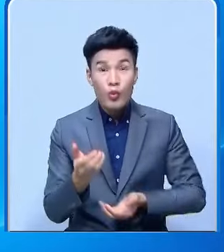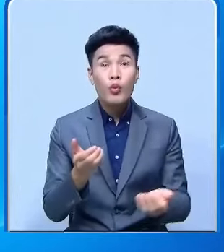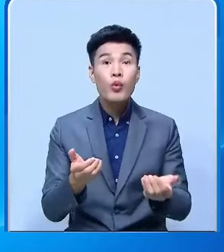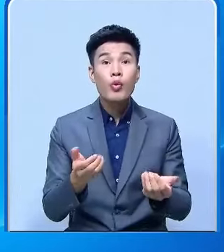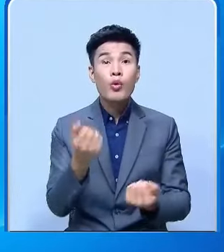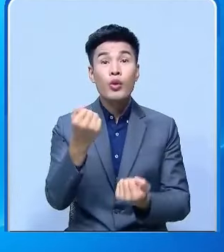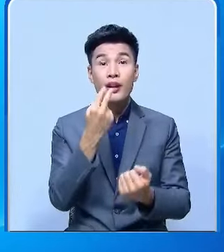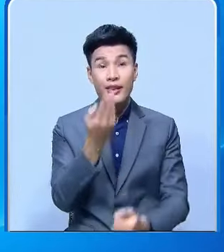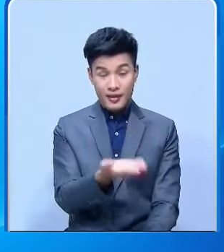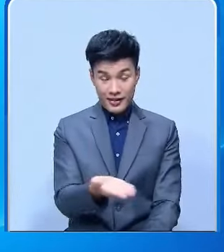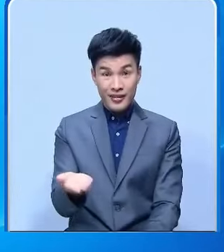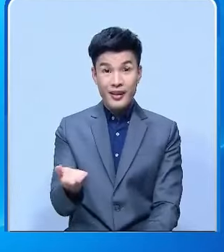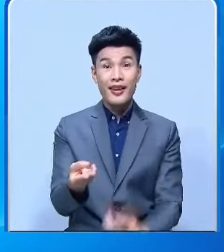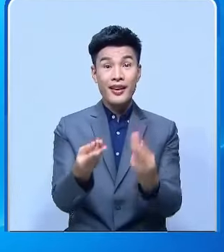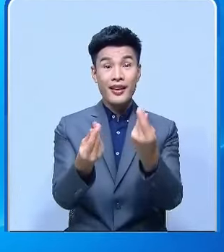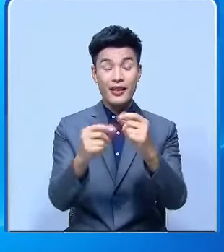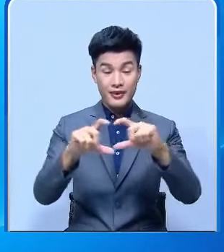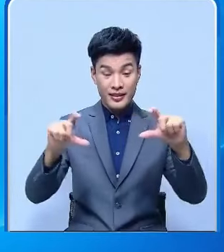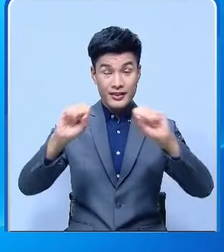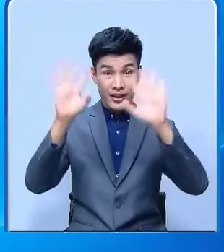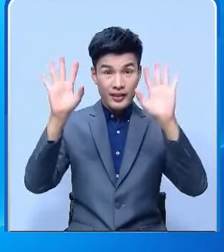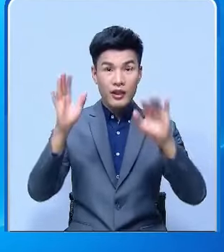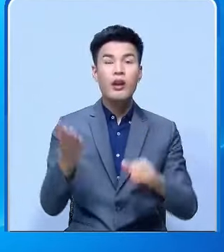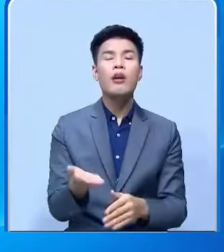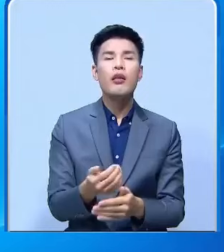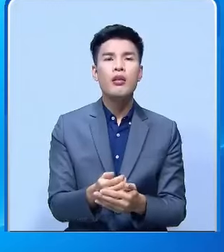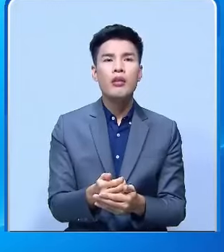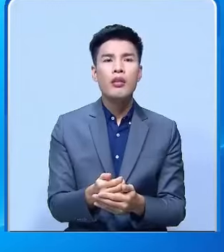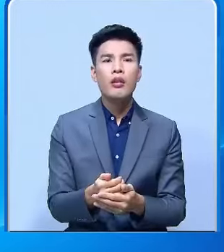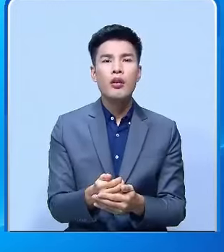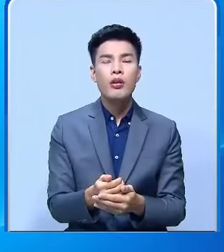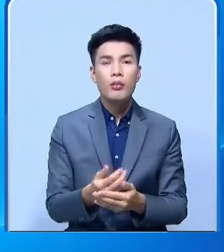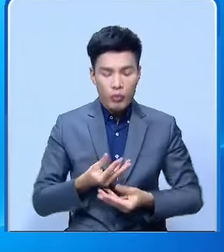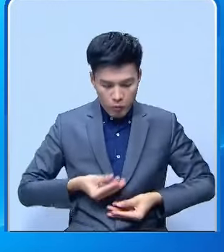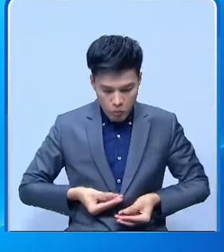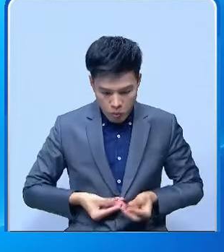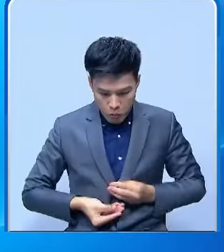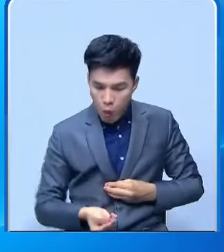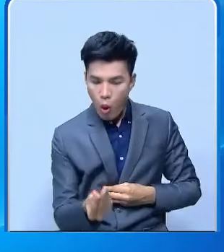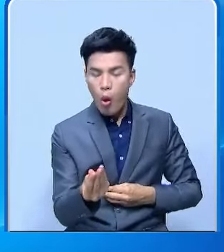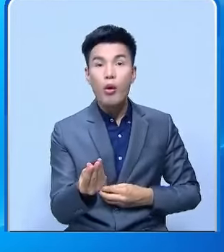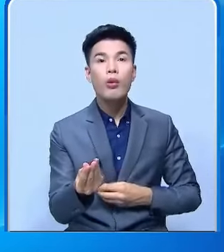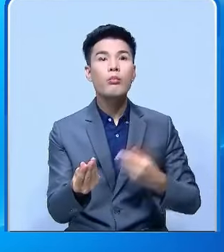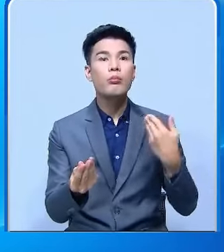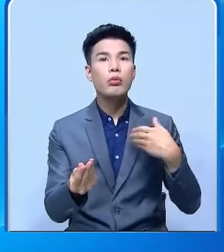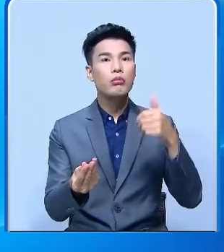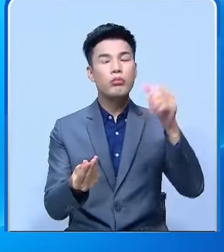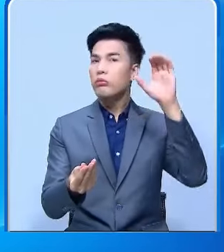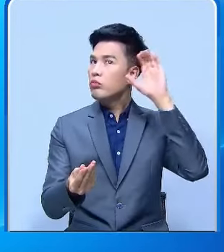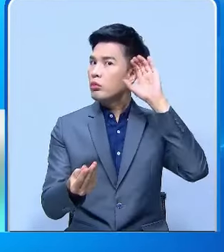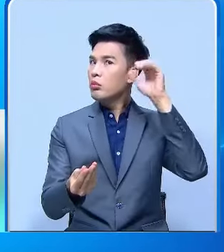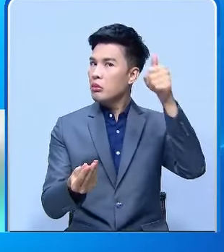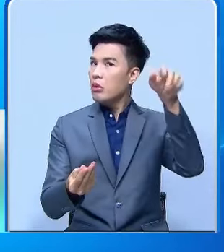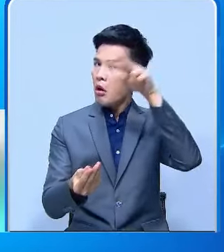ทะเบียนคุณผู้ชมเห็นแล้วเนาะชัดเจนทีเนี้ยพอแมวมันคลอดลูกออกมามันทิ้งรกเอาไว้ด้วยนี่แหละเขาบอกของคลังที่มันหาย